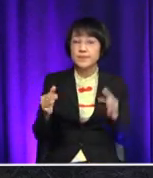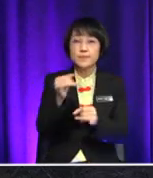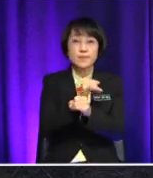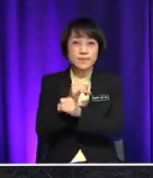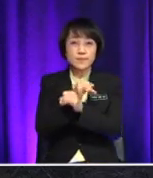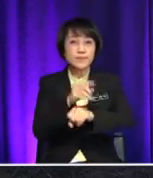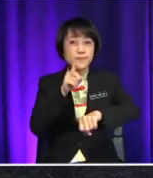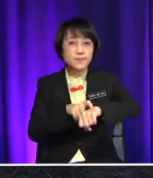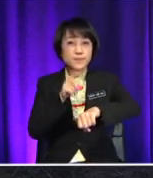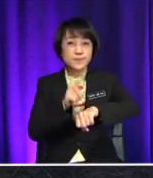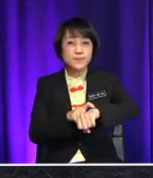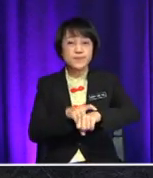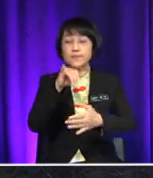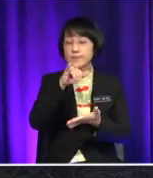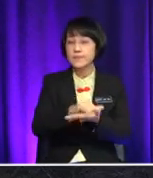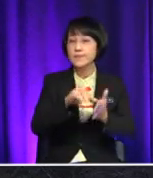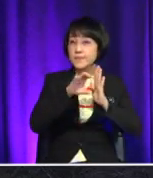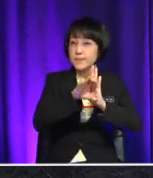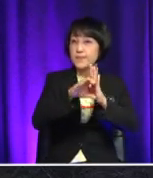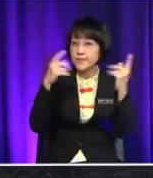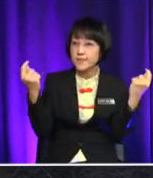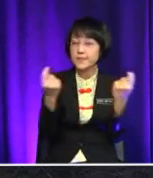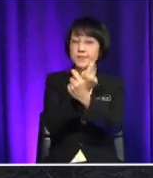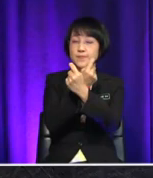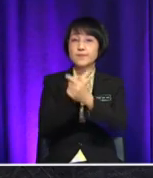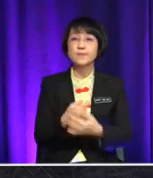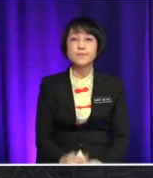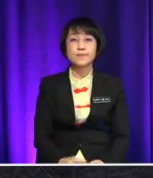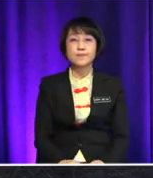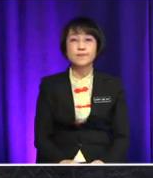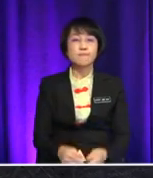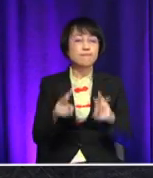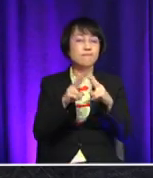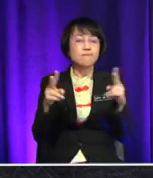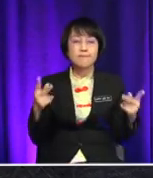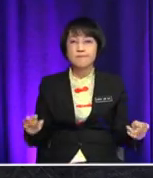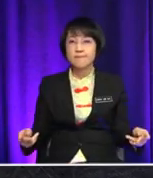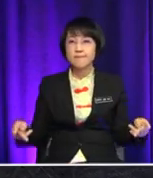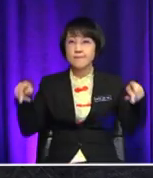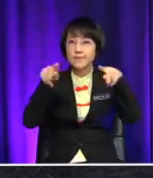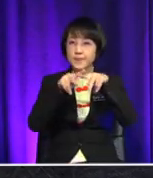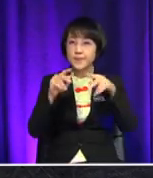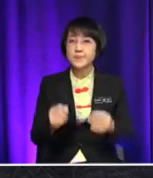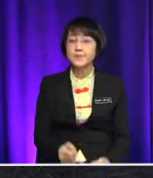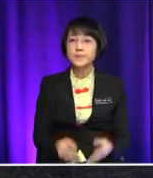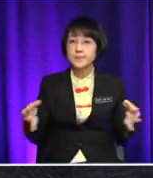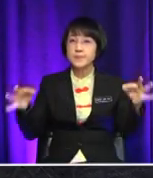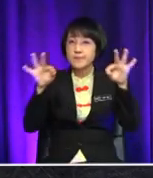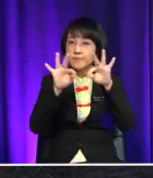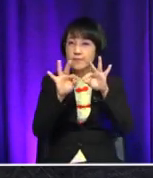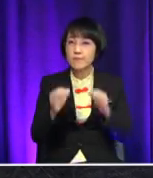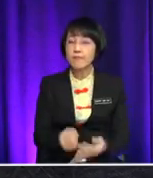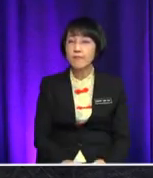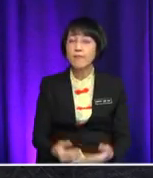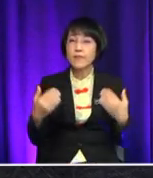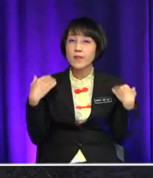itu adalah contoh pertandingan dan yang paling penting ya bila tidak melaksanakan syarahan mesti